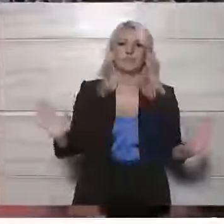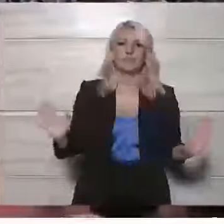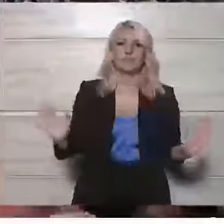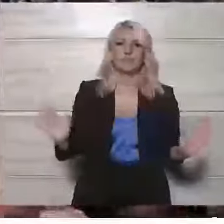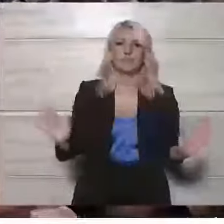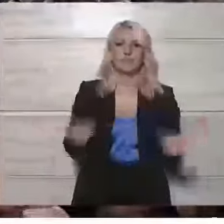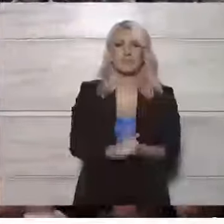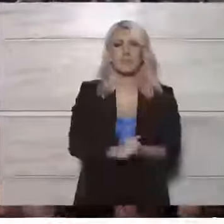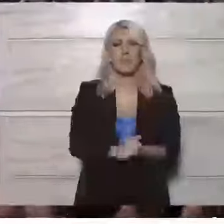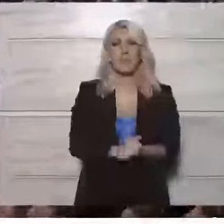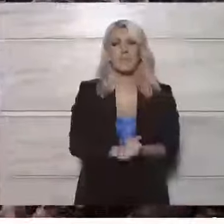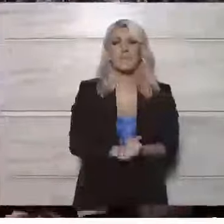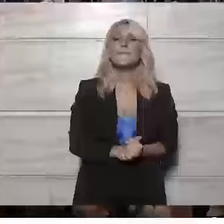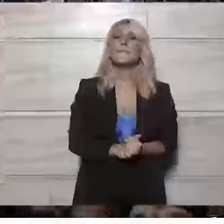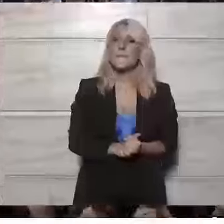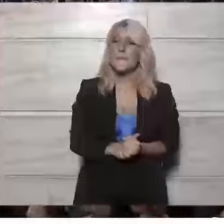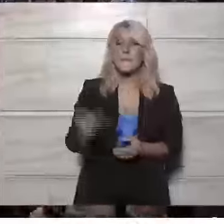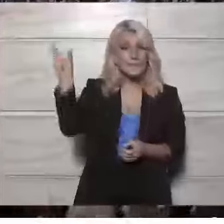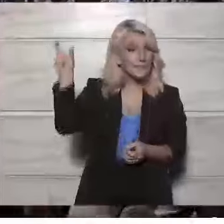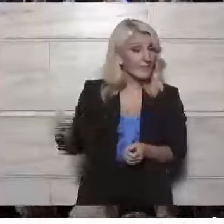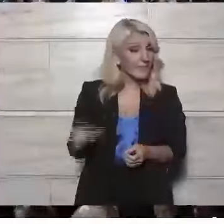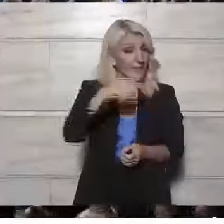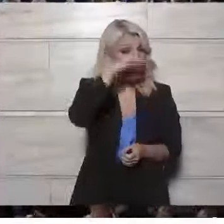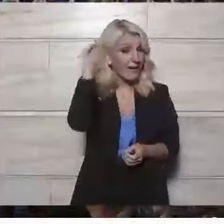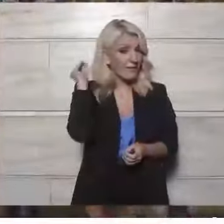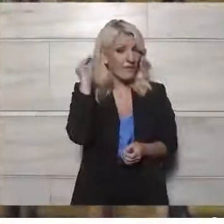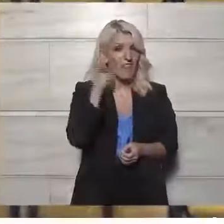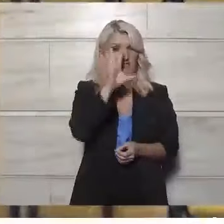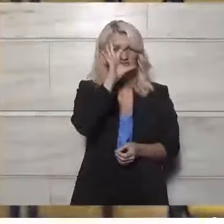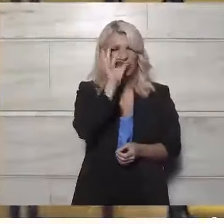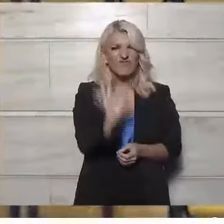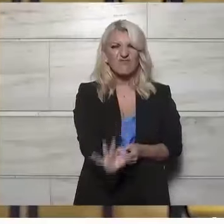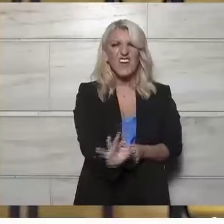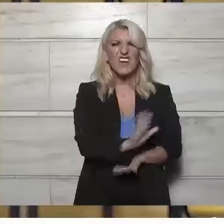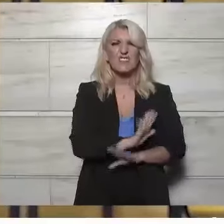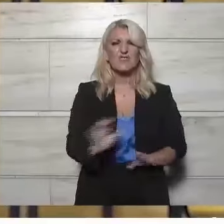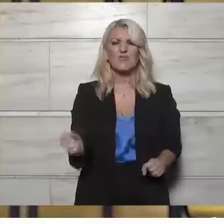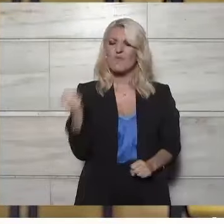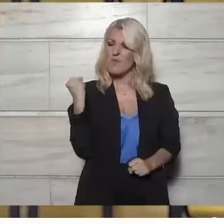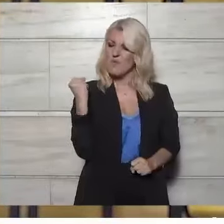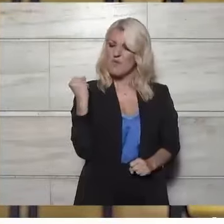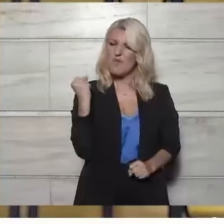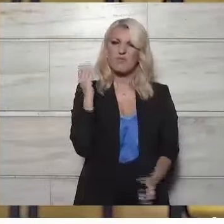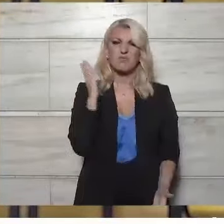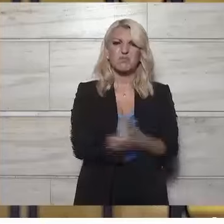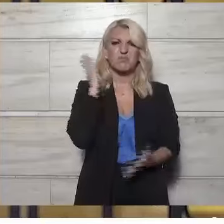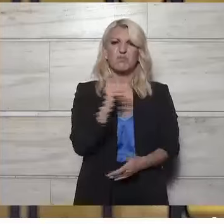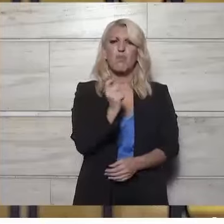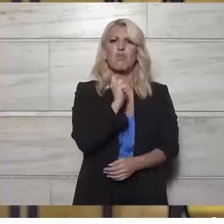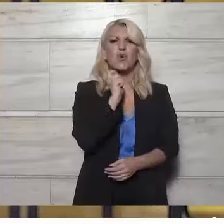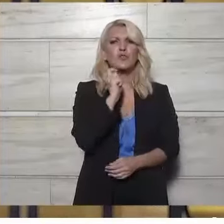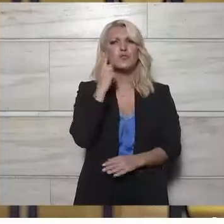Κωνσταντίνος Καραμαλής ήταν πραγματιστής πολιτικός. Προέκρινε πάντα το αποτέλεσμα.